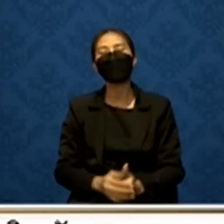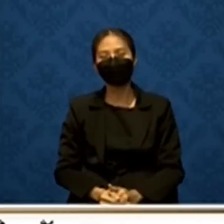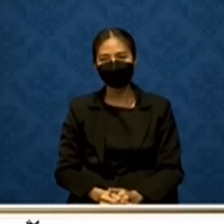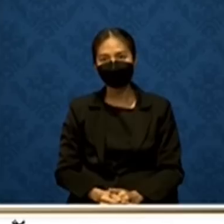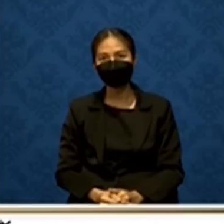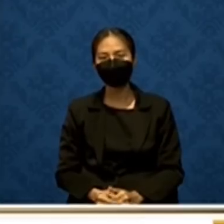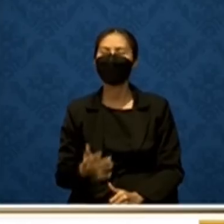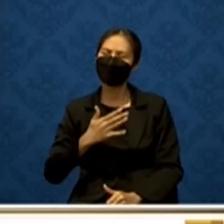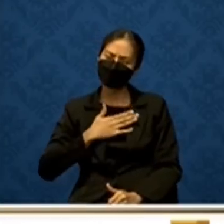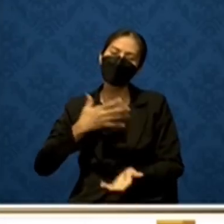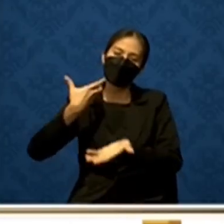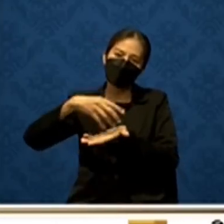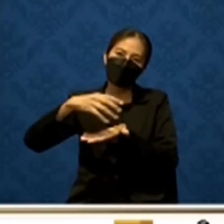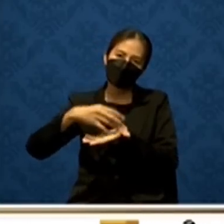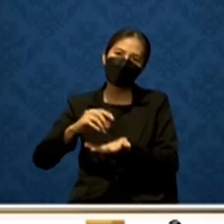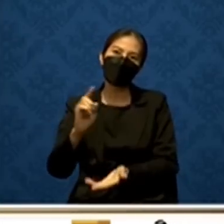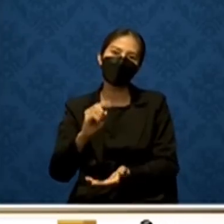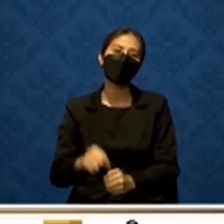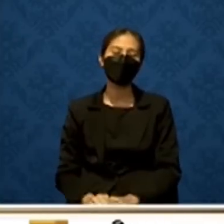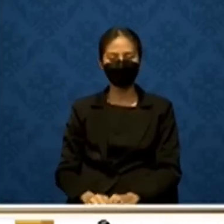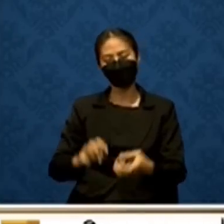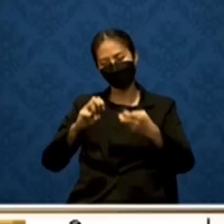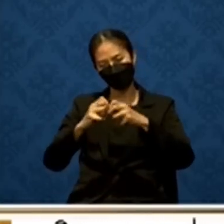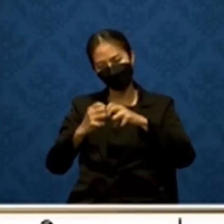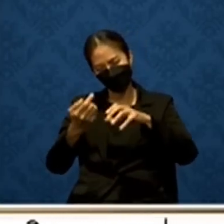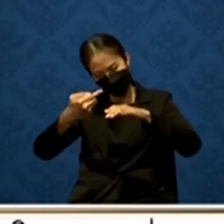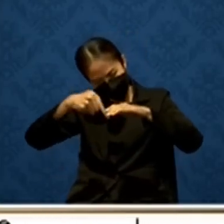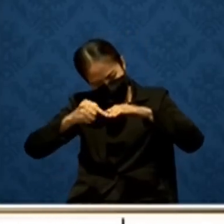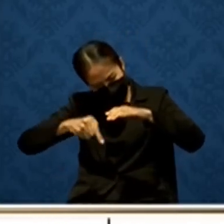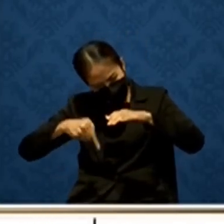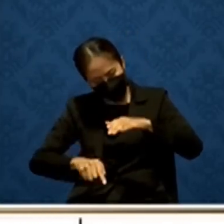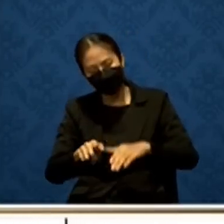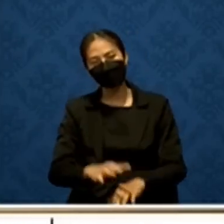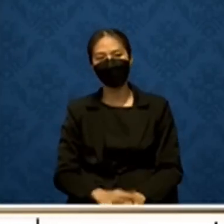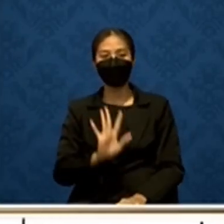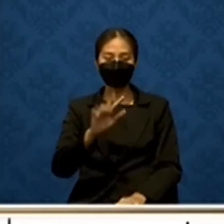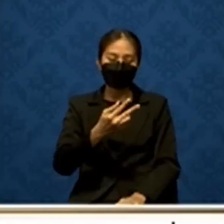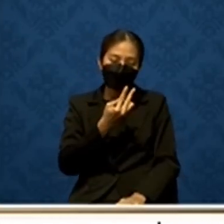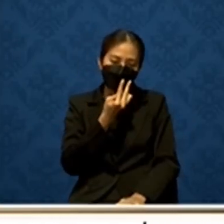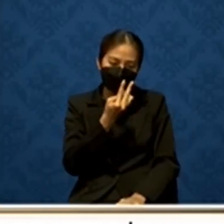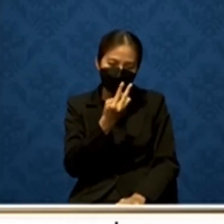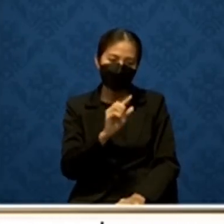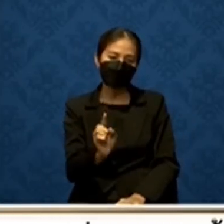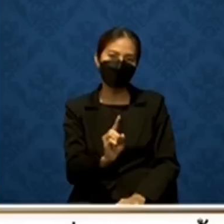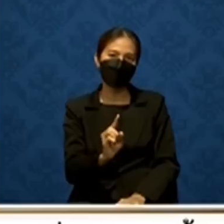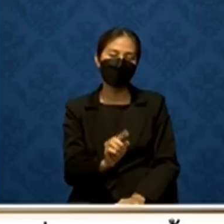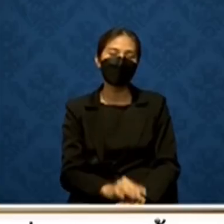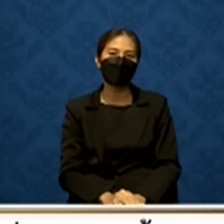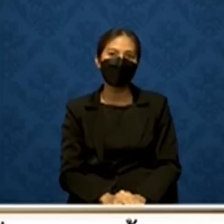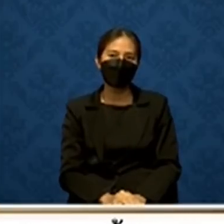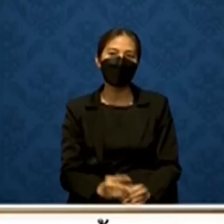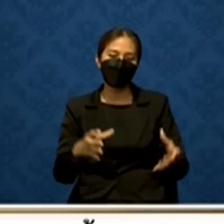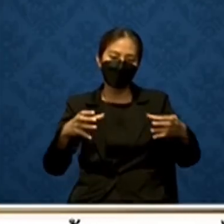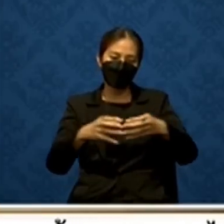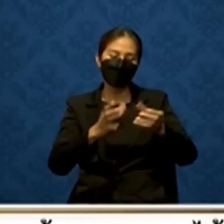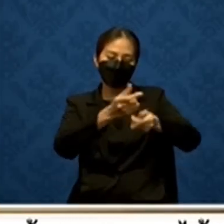แต่อยทเลาใหฟังครับปีศาตอยู่ใละเอียดพอลงไปดูในเรื่องของประสิธิภาพแล้วกมีการพดถเรื่องของเกษต